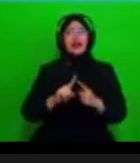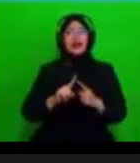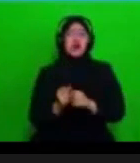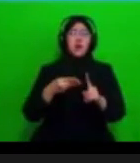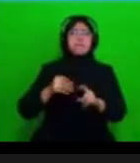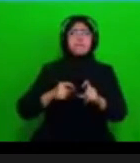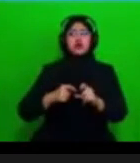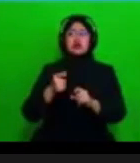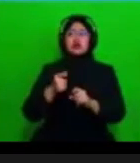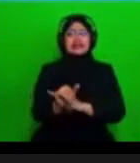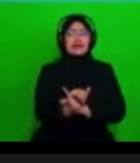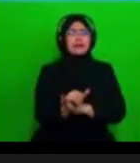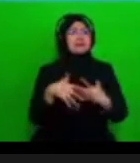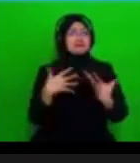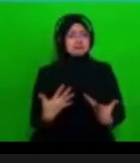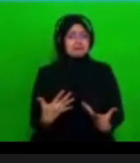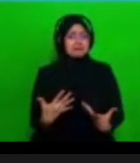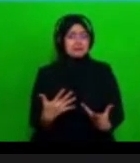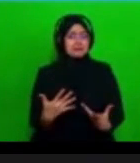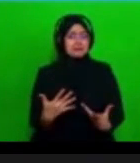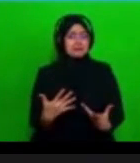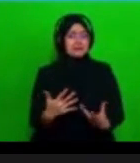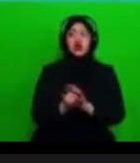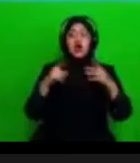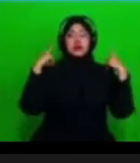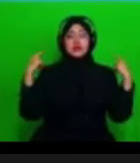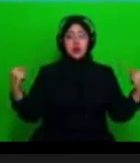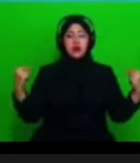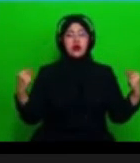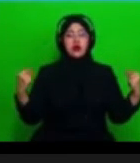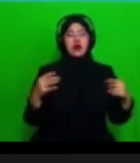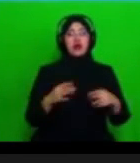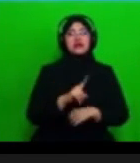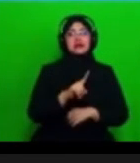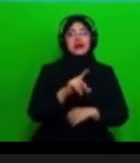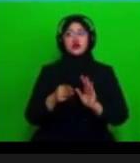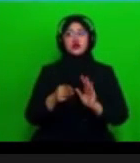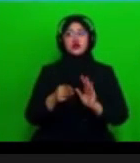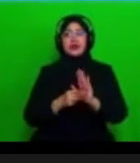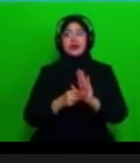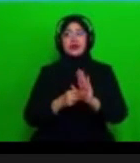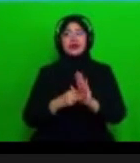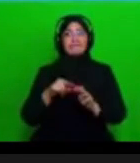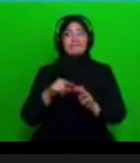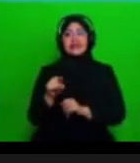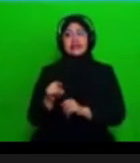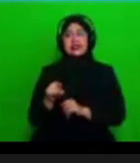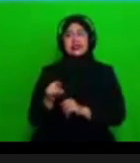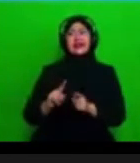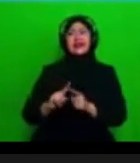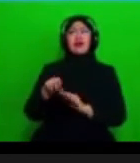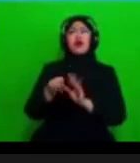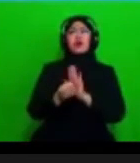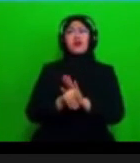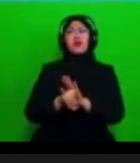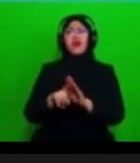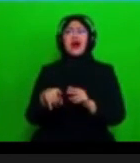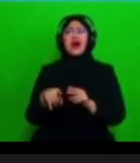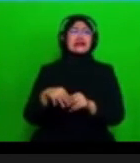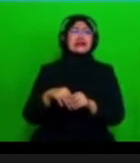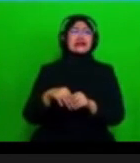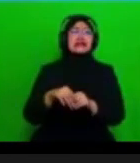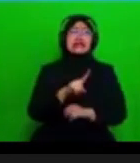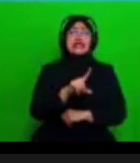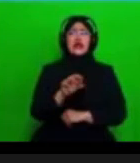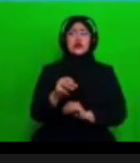untuk daerah Jawa, dia bisa menjadi bangunan misalnya ya 100 meter persegi. Kalau di Papua paling cuma jadi 30 meter persegi. Nah, ini